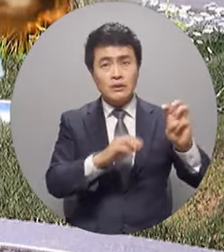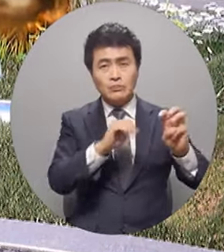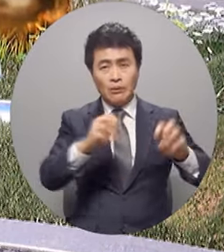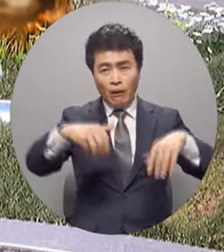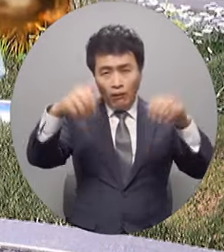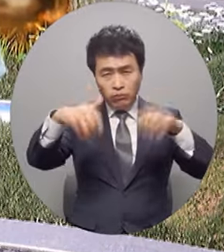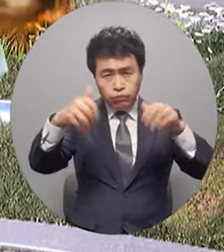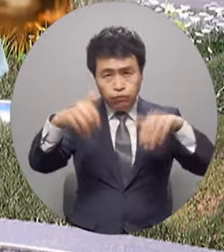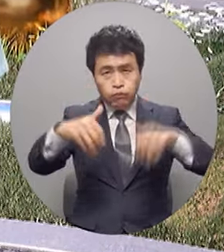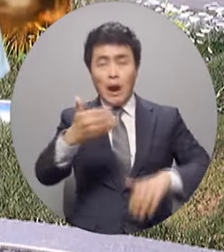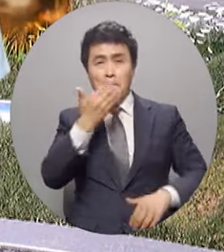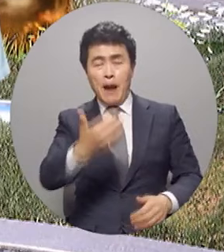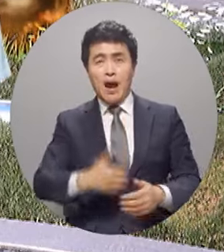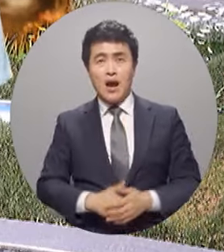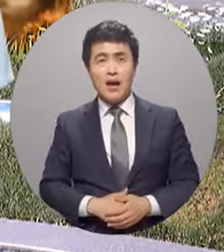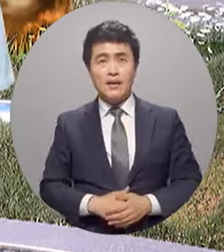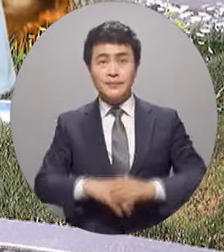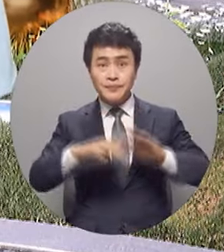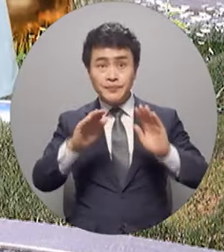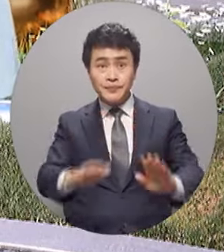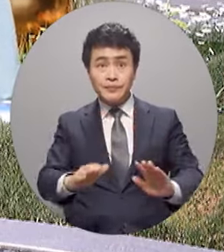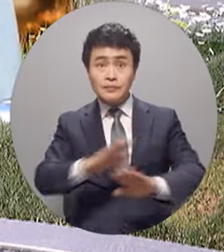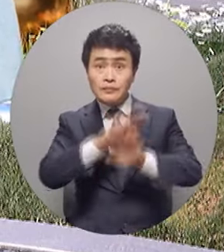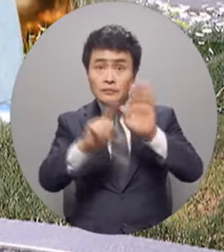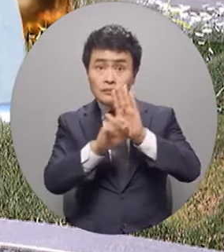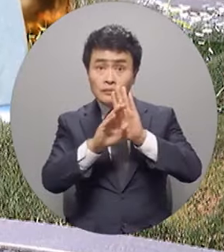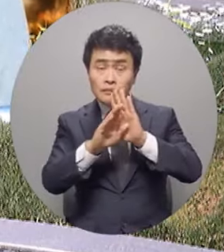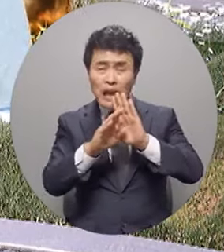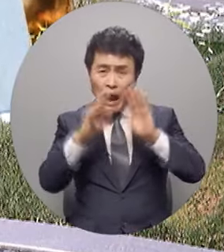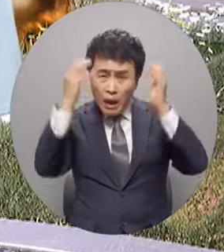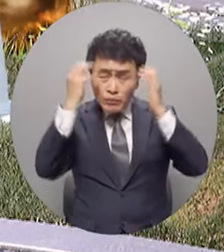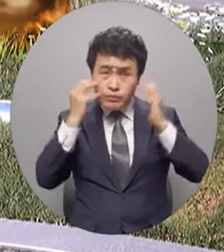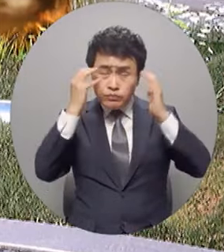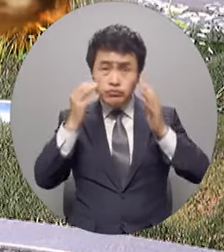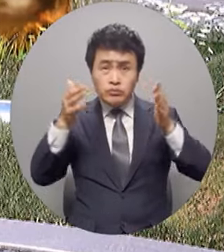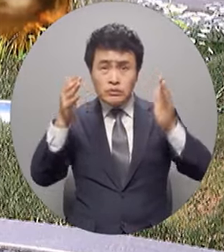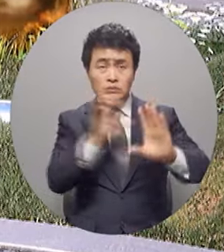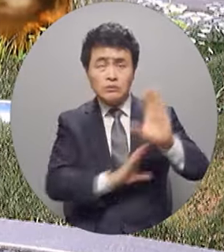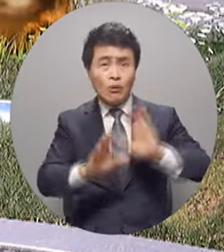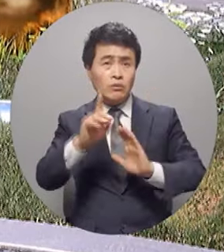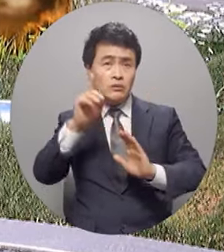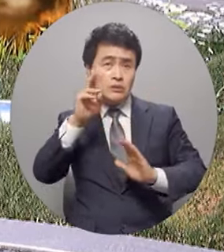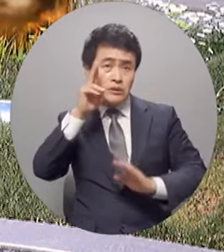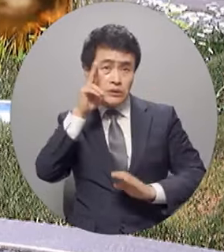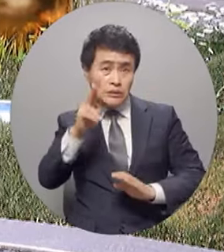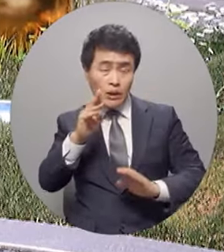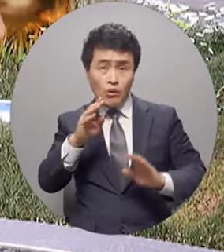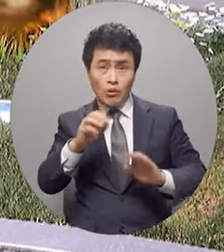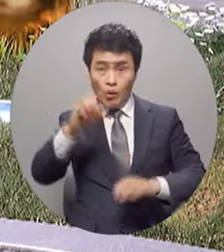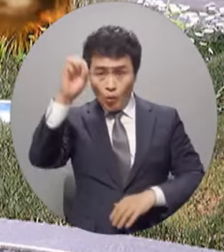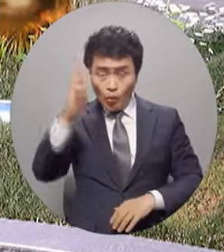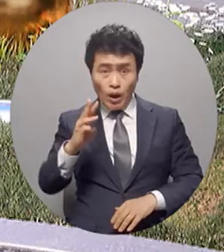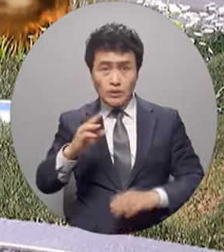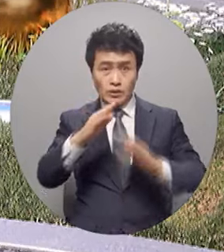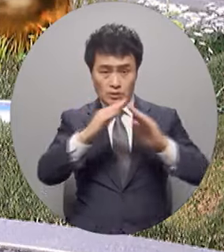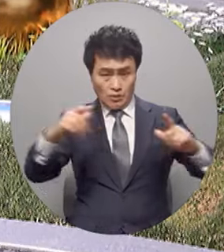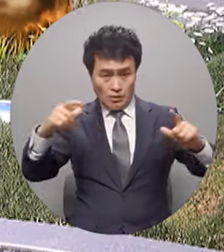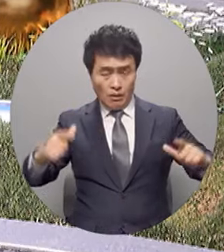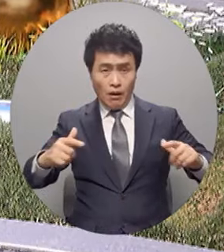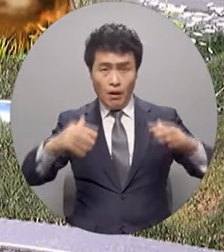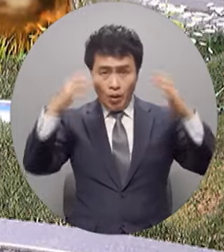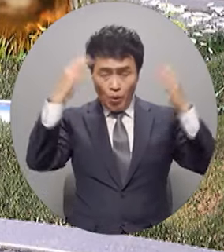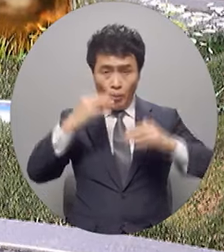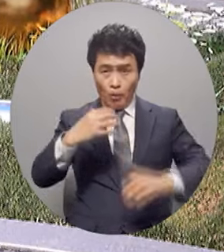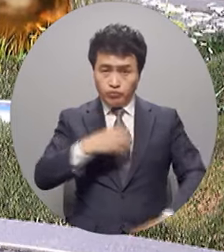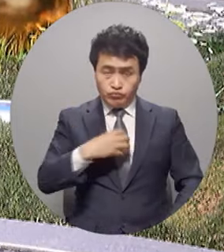안팎의 강한 비가 쏟아지겠습니다. 낮 동안에는 찜통 더위가 더욱 심해지겠습니다. 오늘 광주 등 전남권은